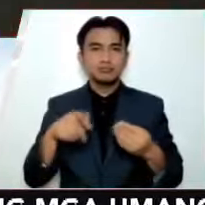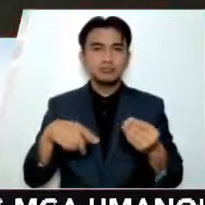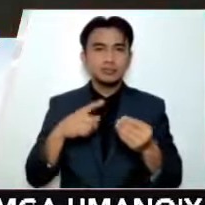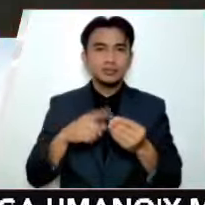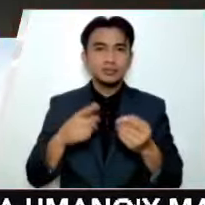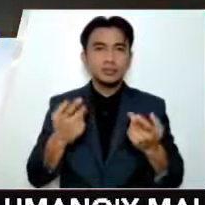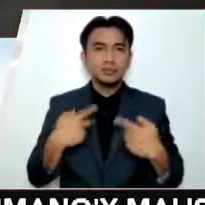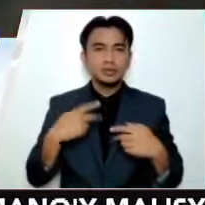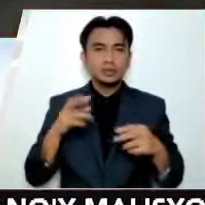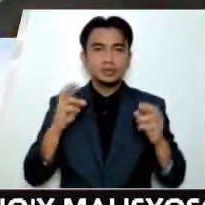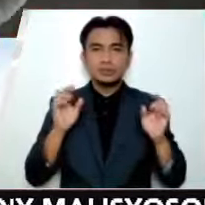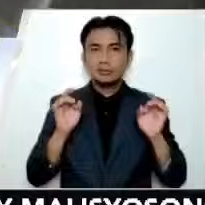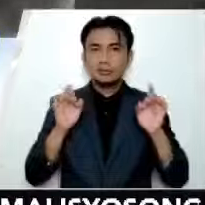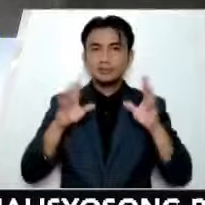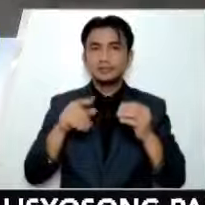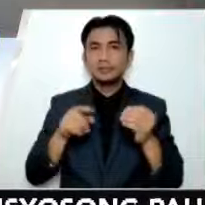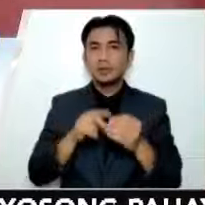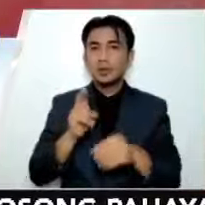at vape.